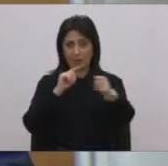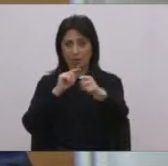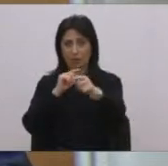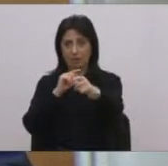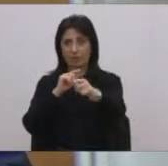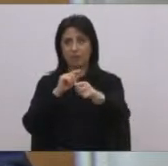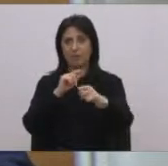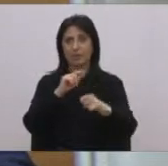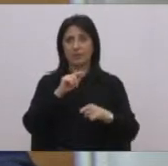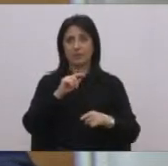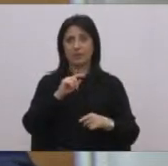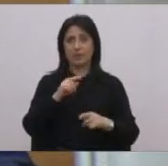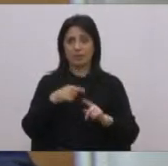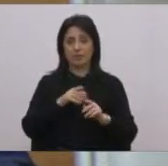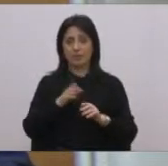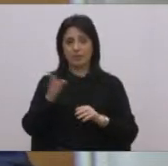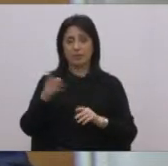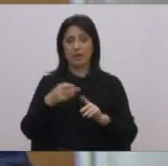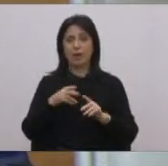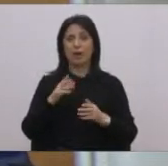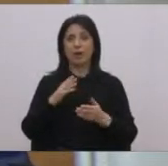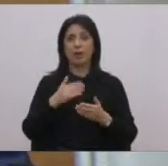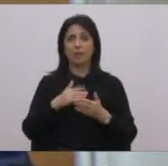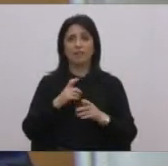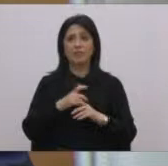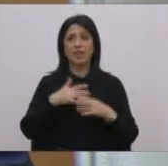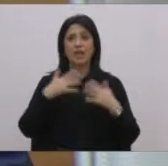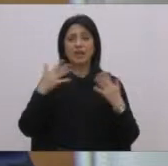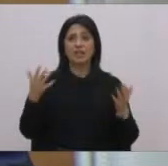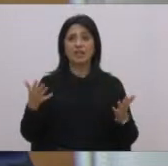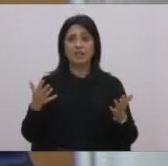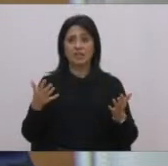აზერბაიჯანისკენ, ჩრდილოეთში და ალბათ ეს ძალიან დიდი